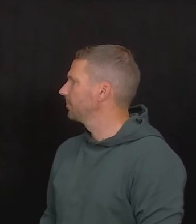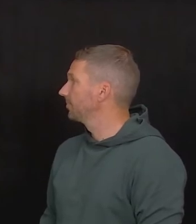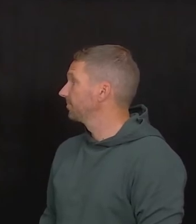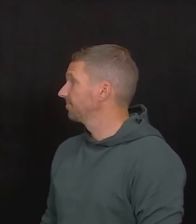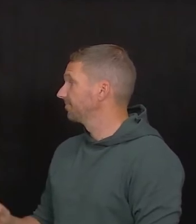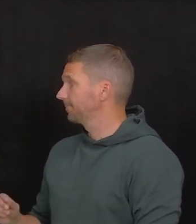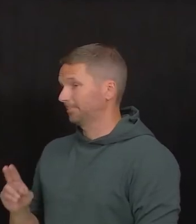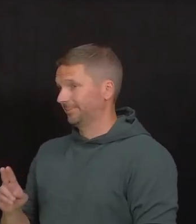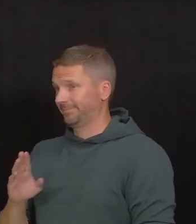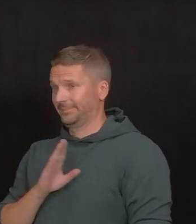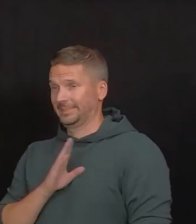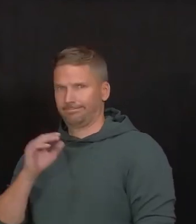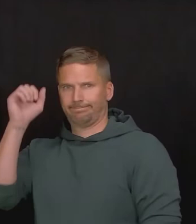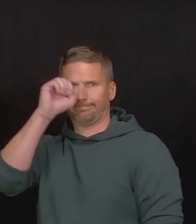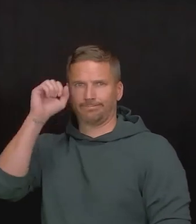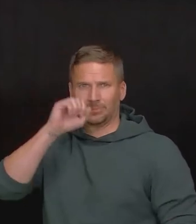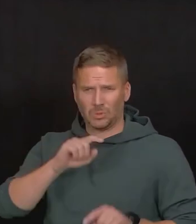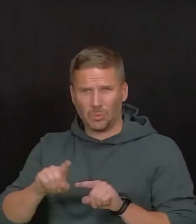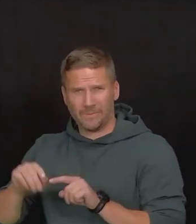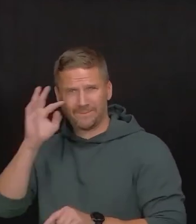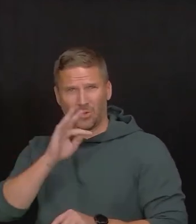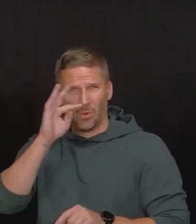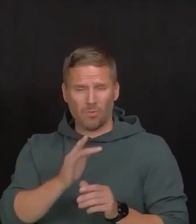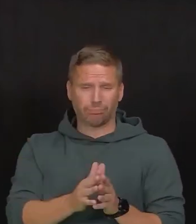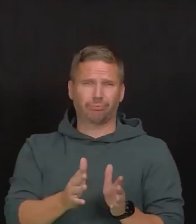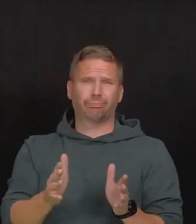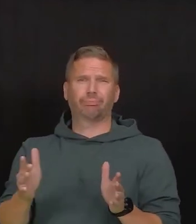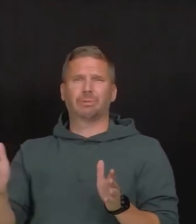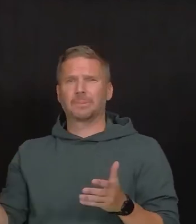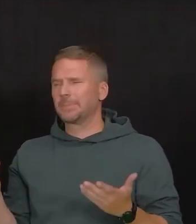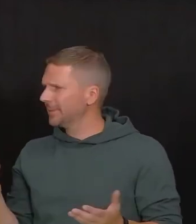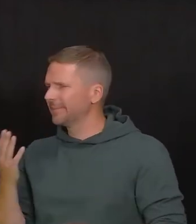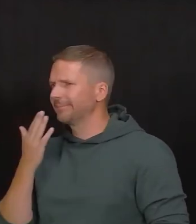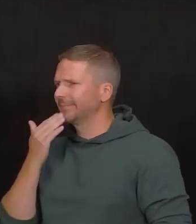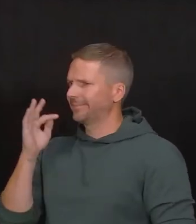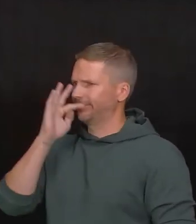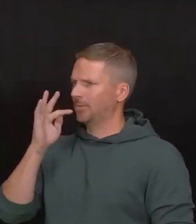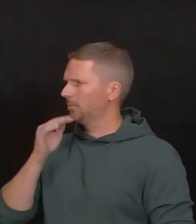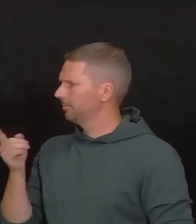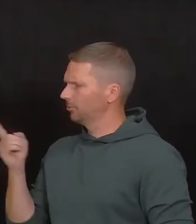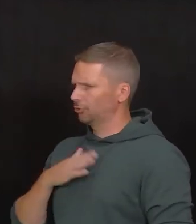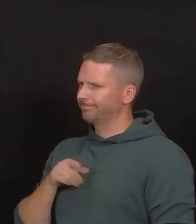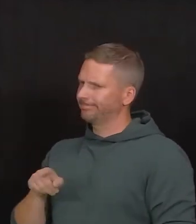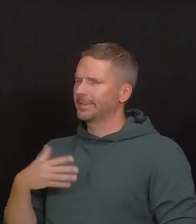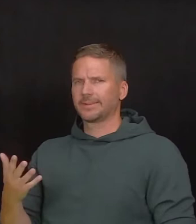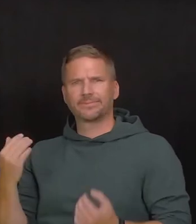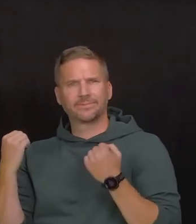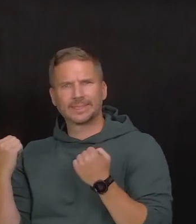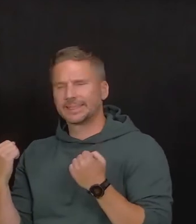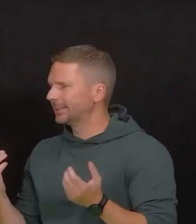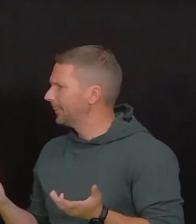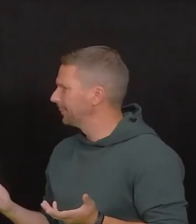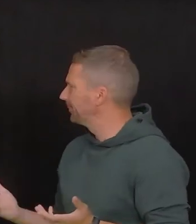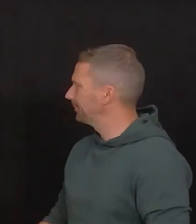som är noga och gå in på djupet. Mm. Det finns ju massor med olika frågor. Vilken fråga